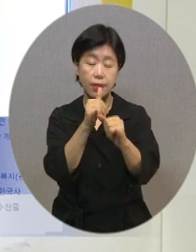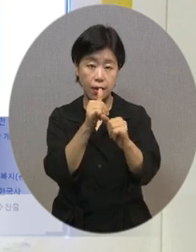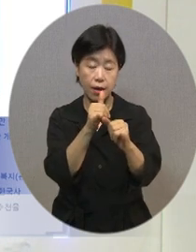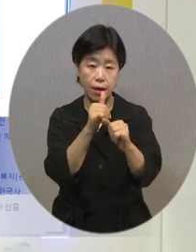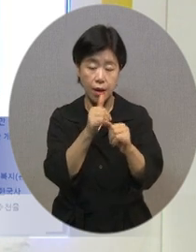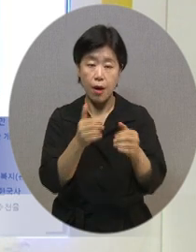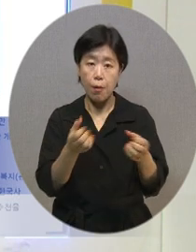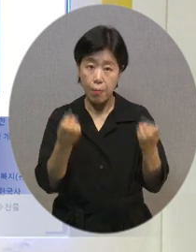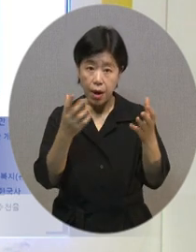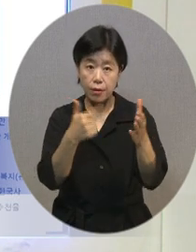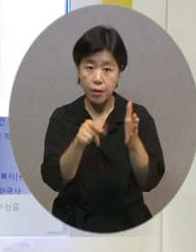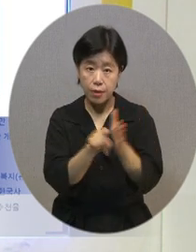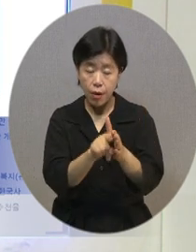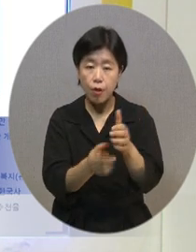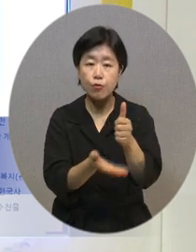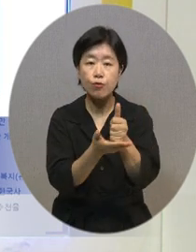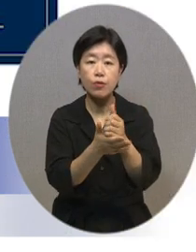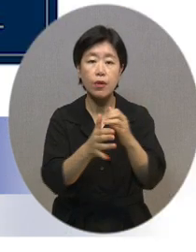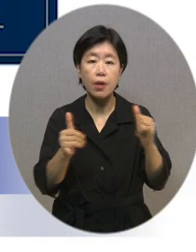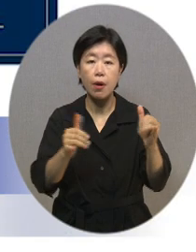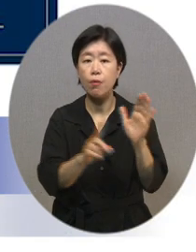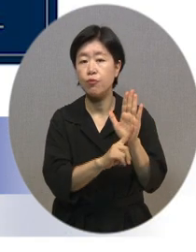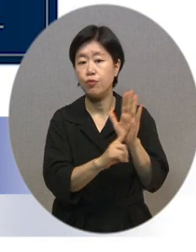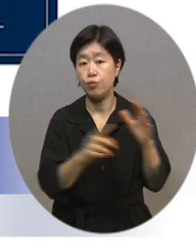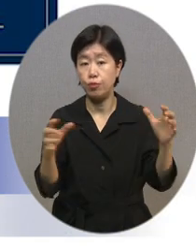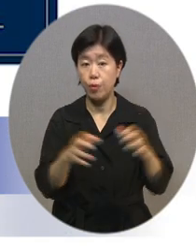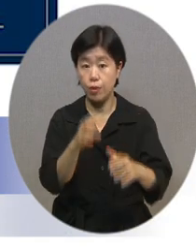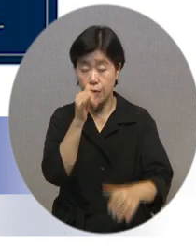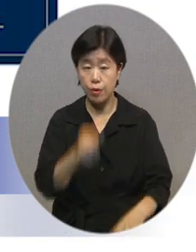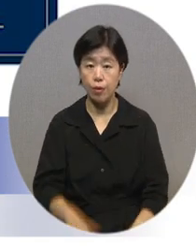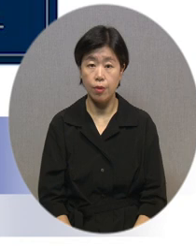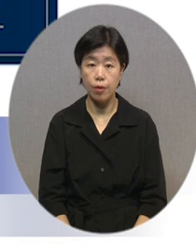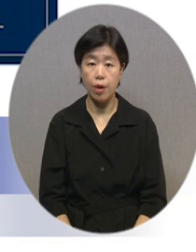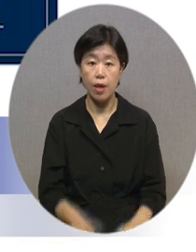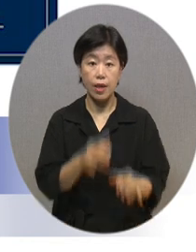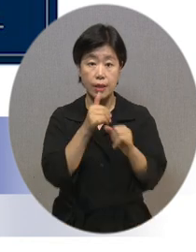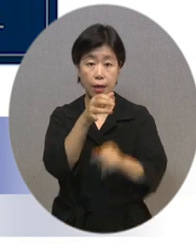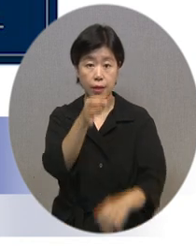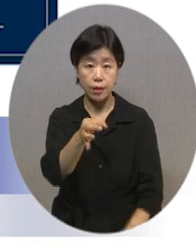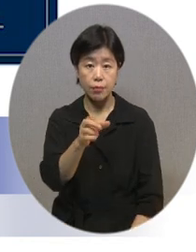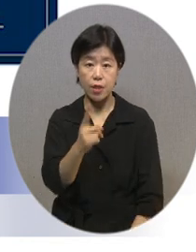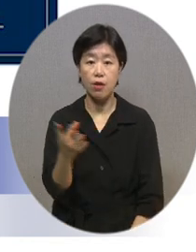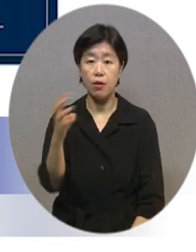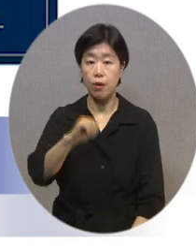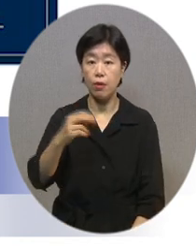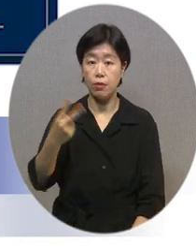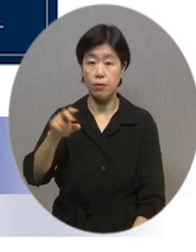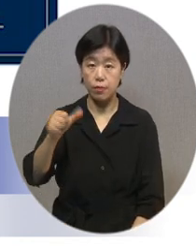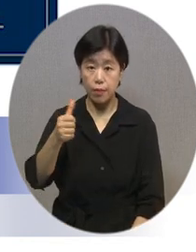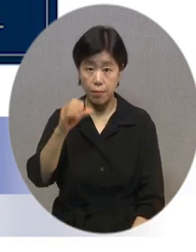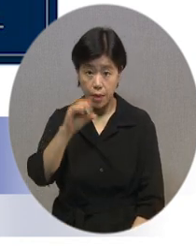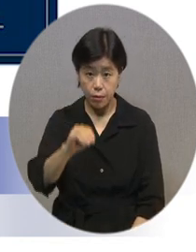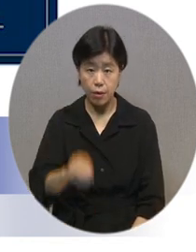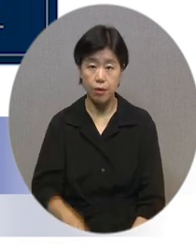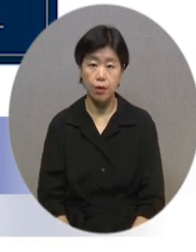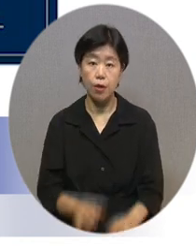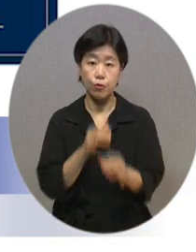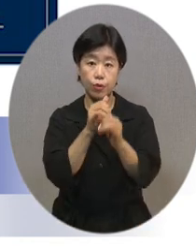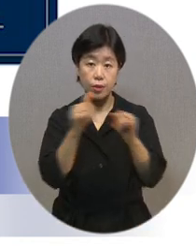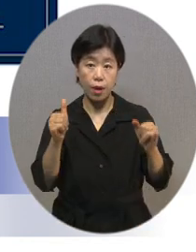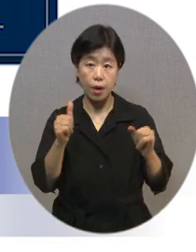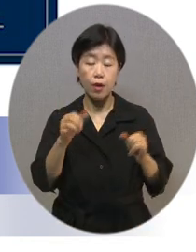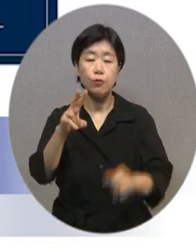오는 30일까지 진행합니다 이번 시상의 총상금은 은 1억 2,500만 원이며 수상자